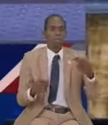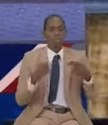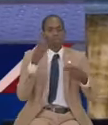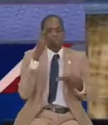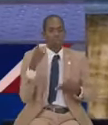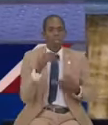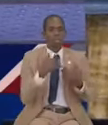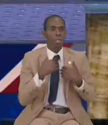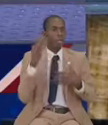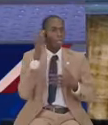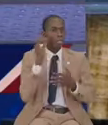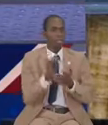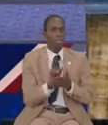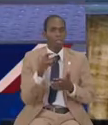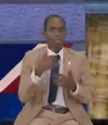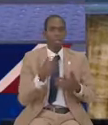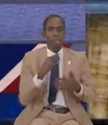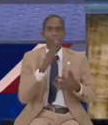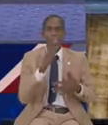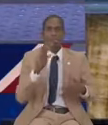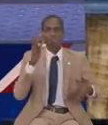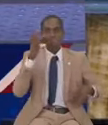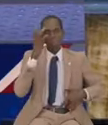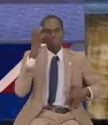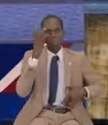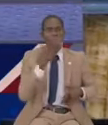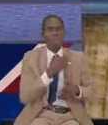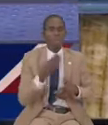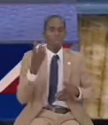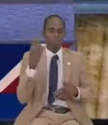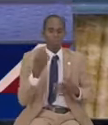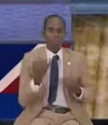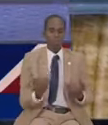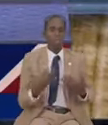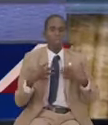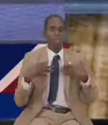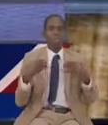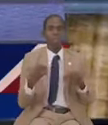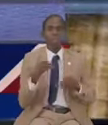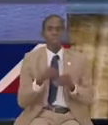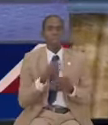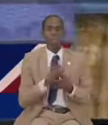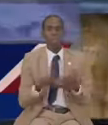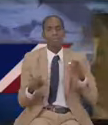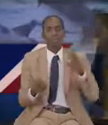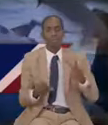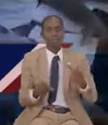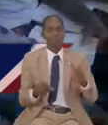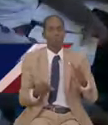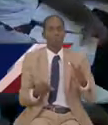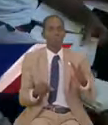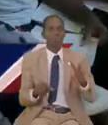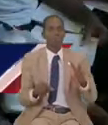appris sa maladie et son rétablissement voir le vieux verset 2